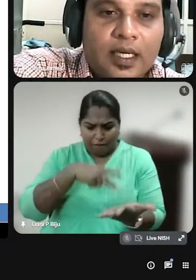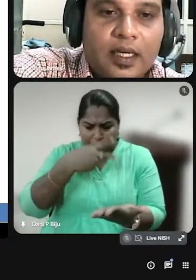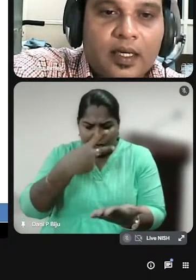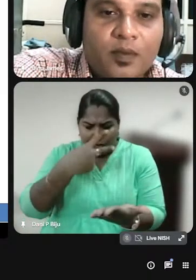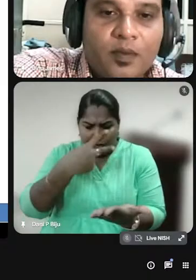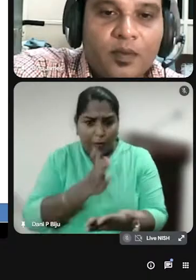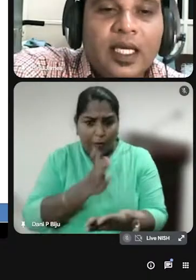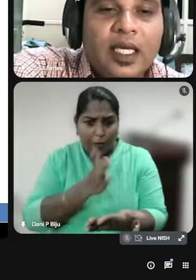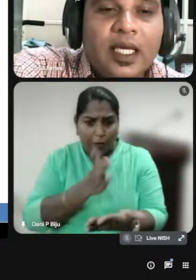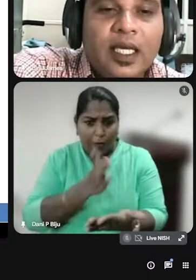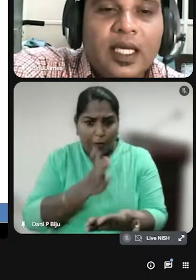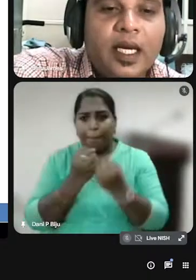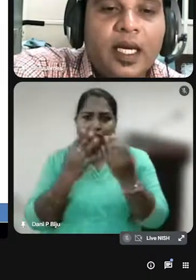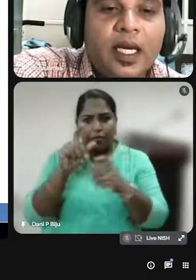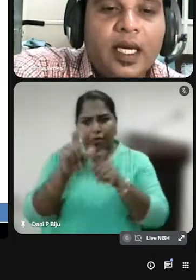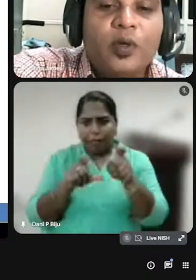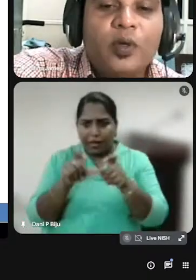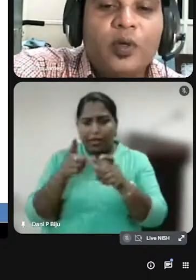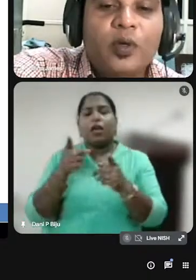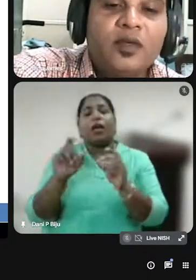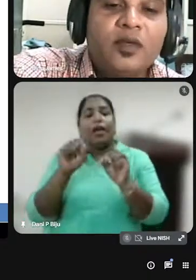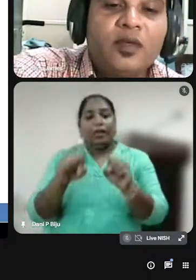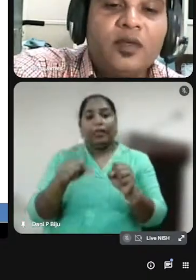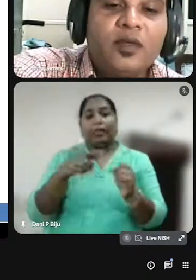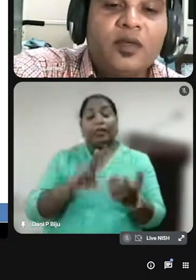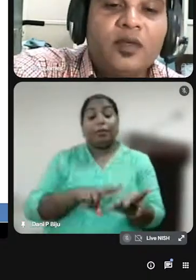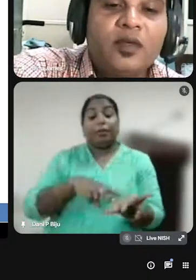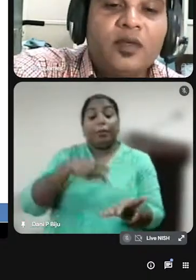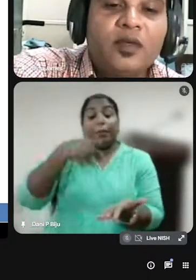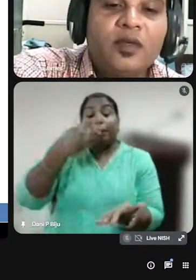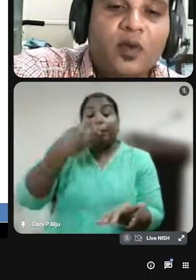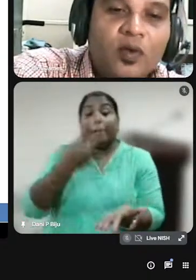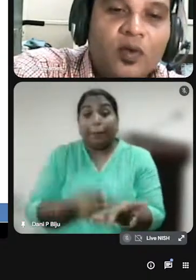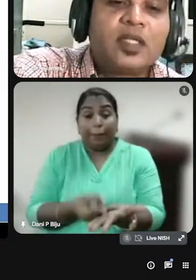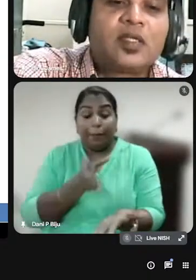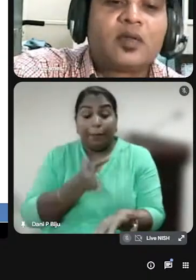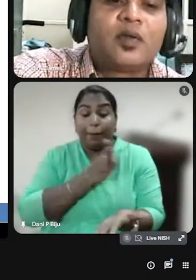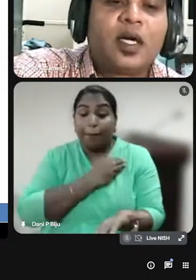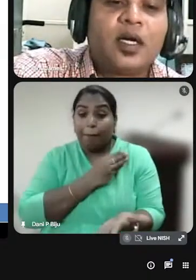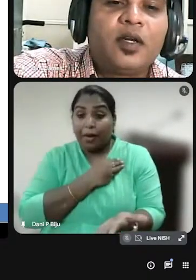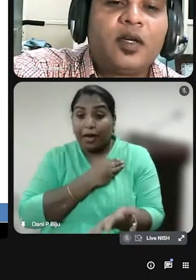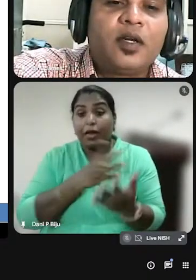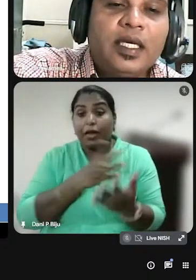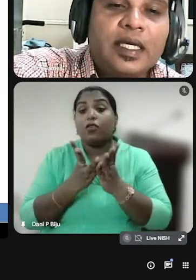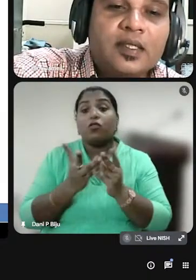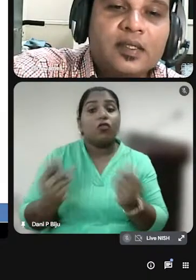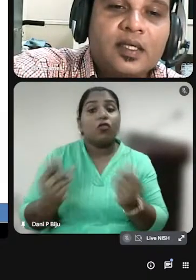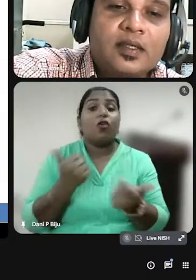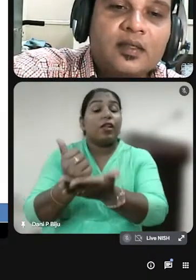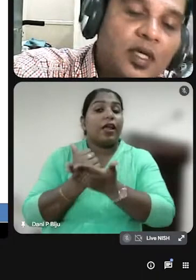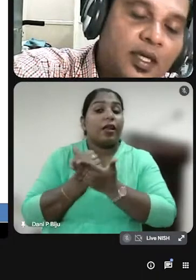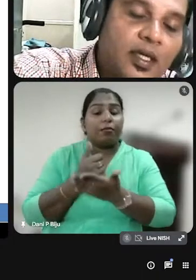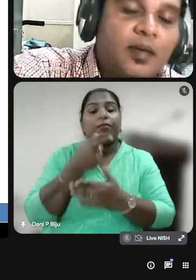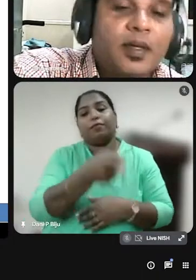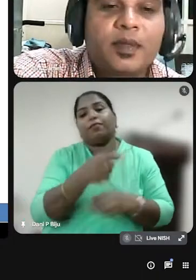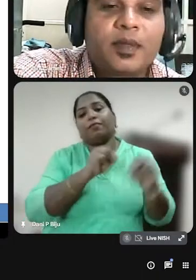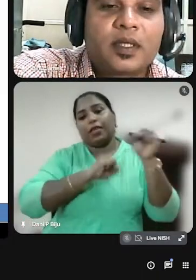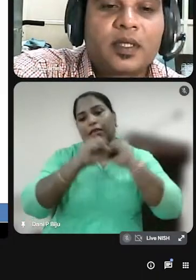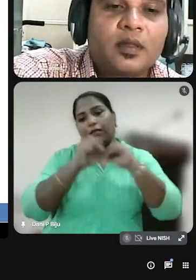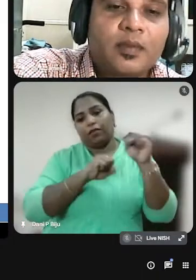ഉണ്ടാവാറുണ്ട് പല ആൾക്കാർക്കും. ഈ പേടിയെ മുമ്പോട്ട് മറിഞ്ഞു വീഴില്ല എന്നുള്ള ഒരു കോൺഫിഡൻസ് കൊടുക്കാനും ഈ എക്സസൈസ്